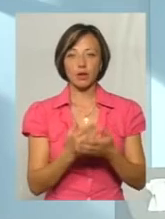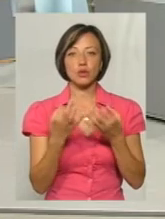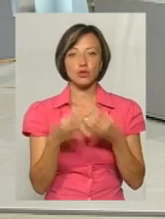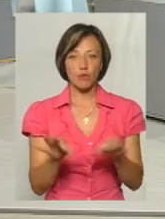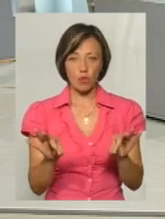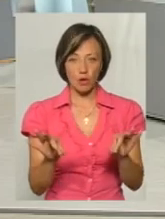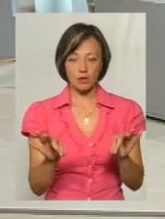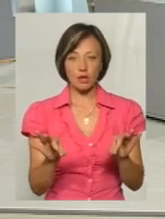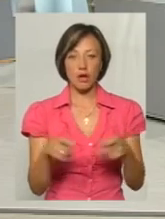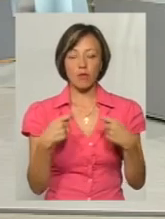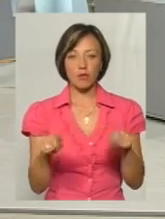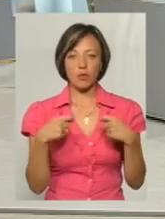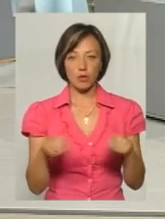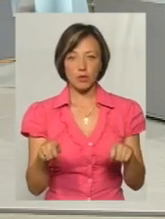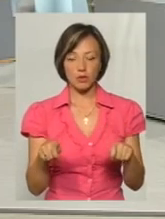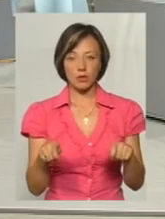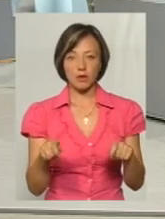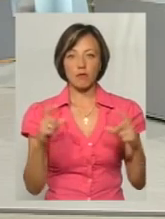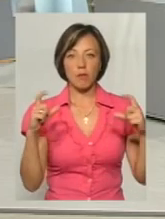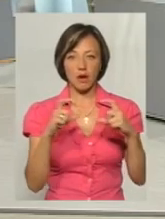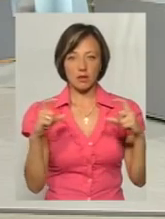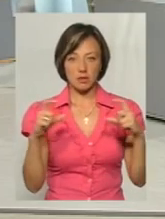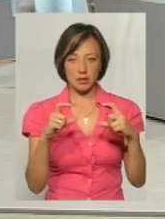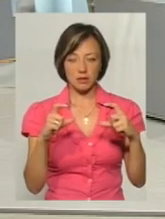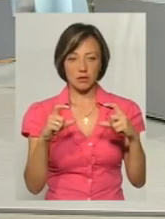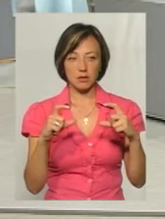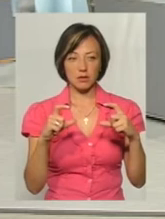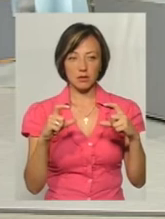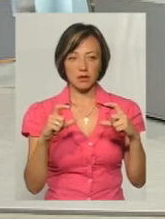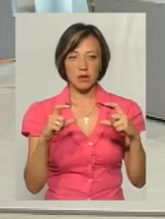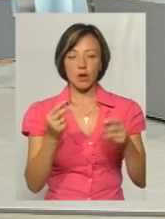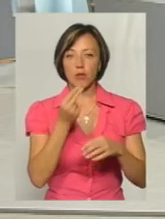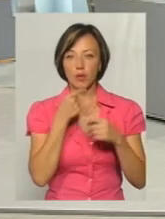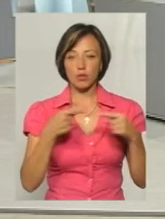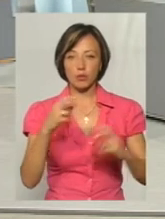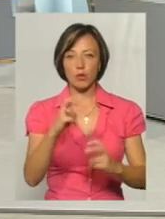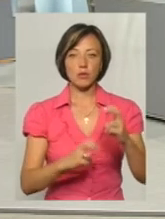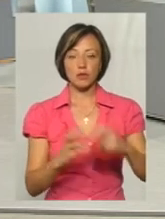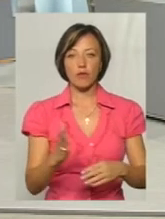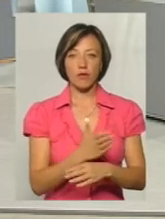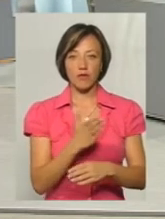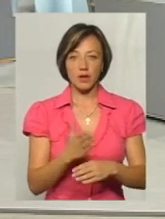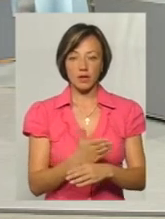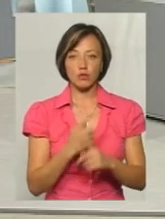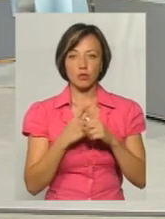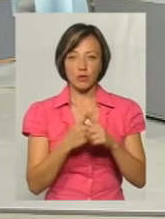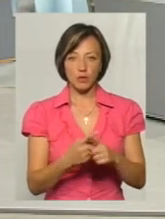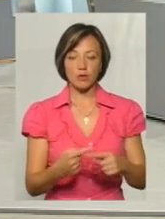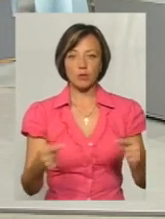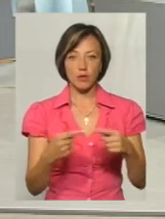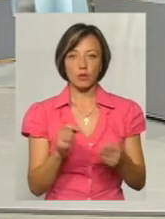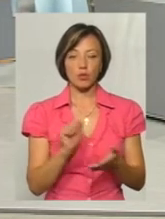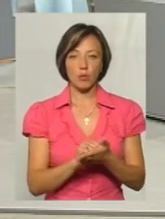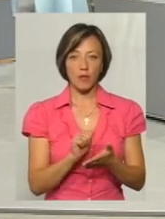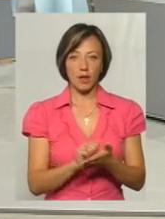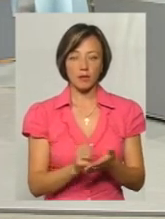дозволено реалізація в магазинах продукції промислового виготовлення, яка супроводжується відповідними